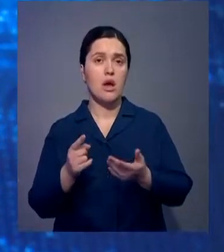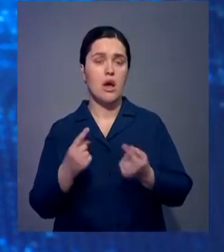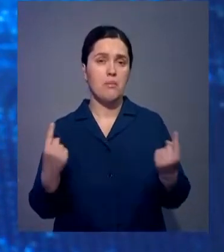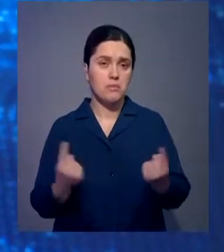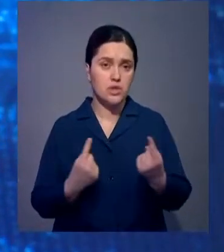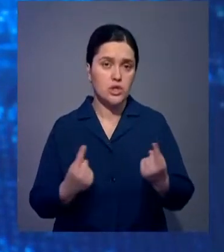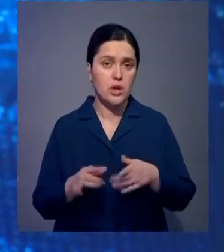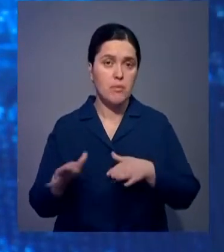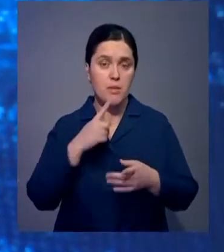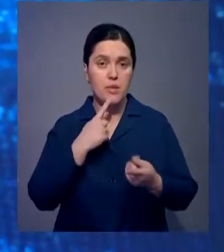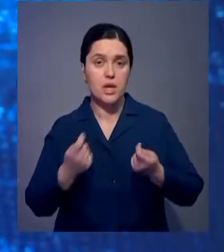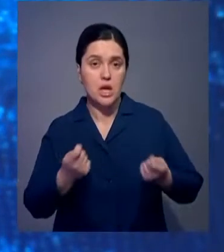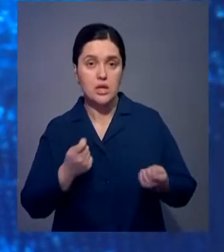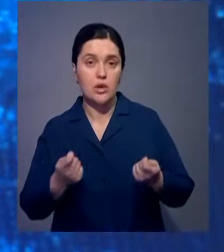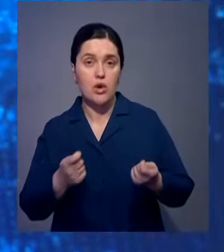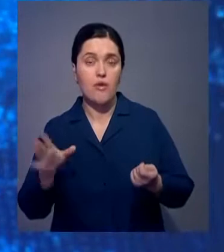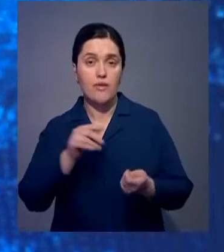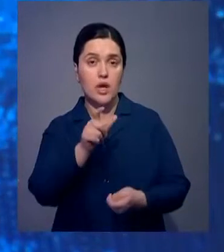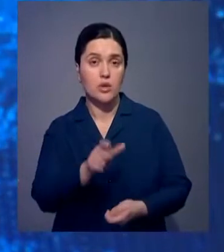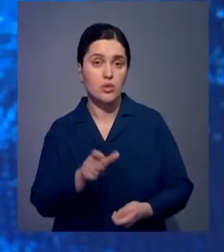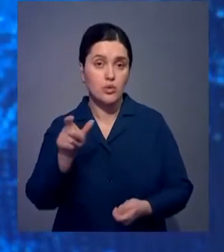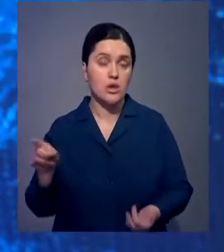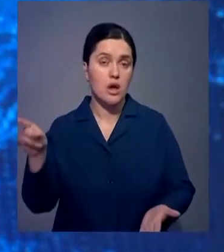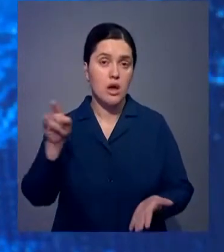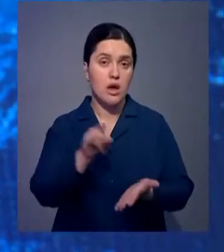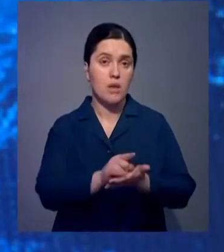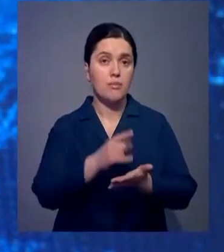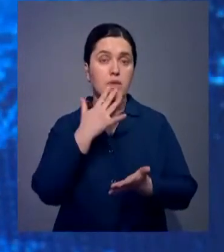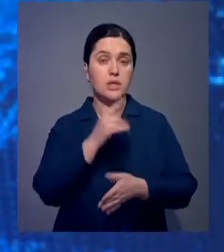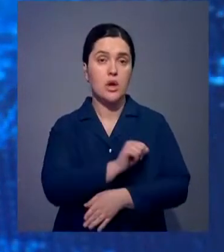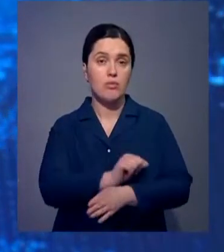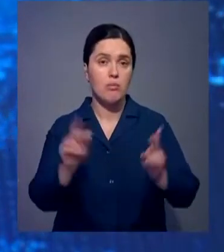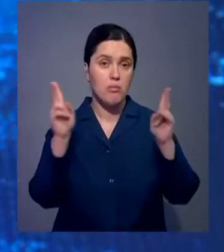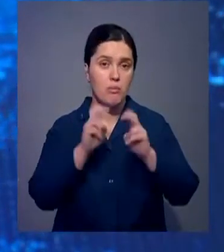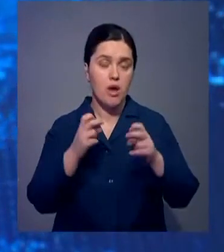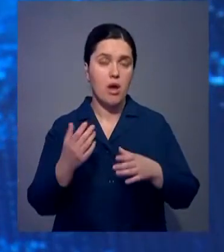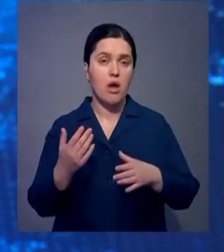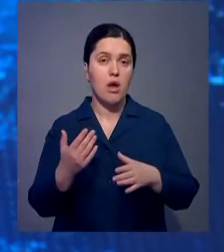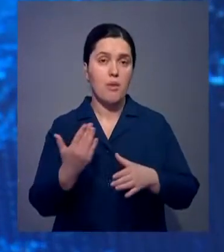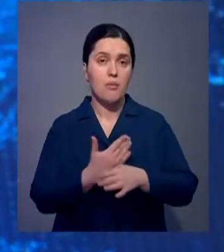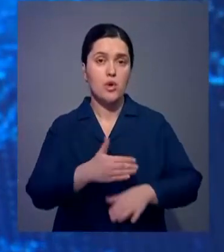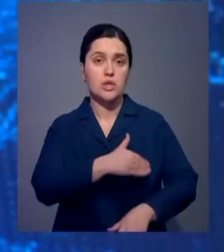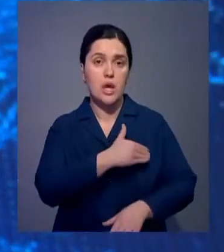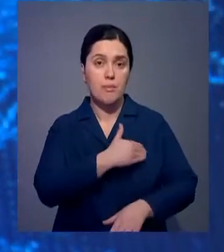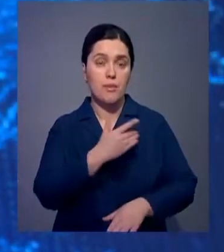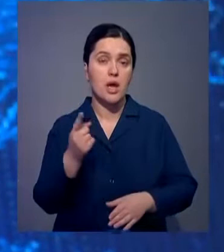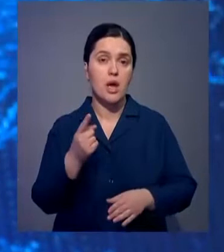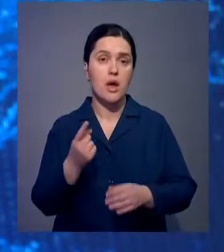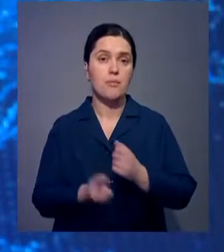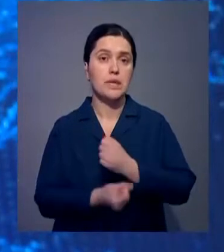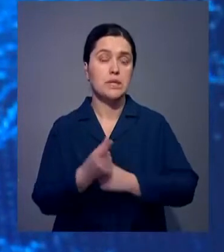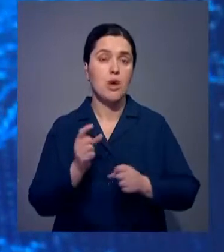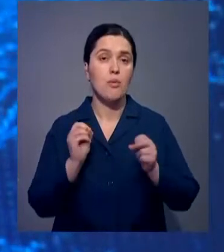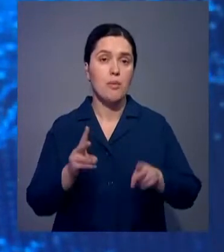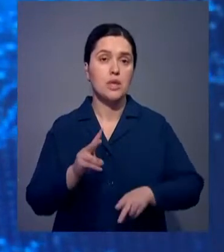обычные меры предосторожности все пассажиры прибывающие за рубежа проверяют с помощью тепловизора одним из основных признаков